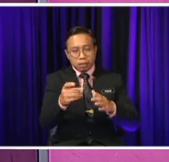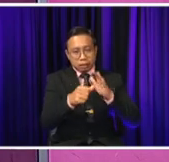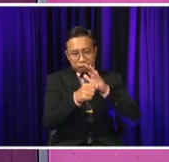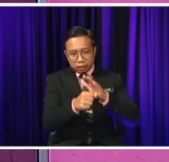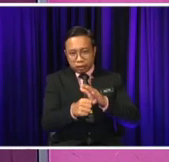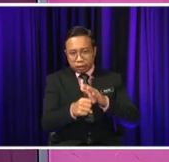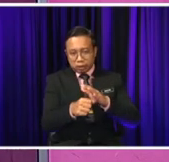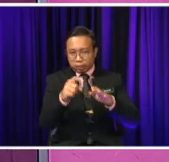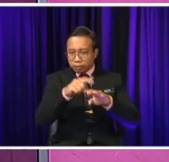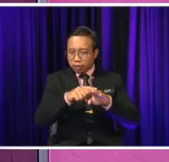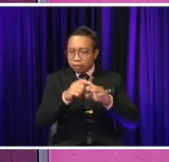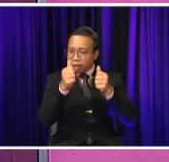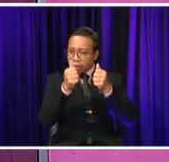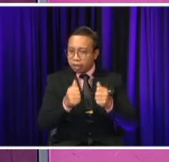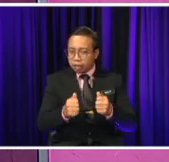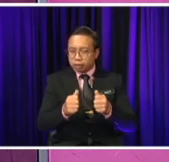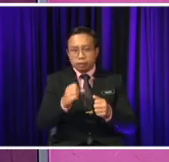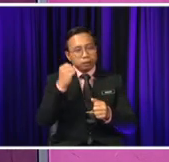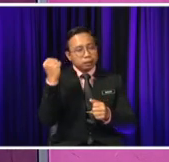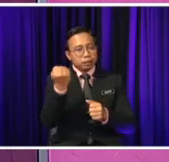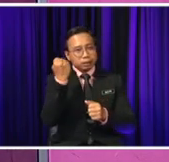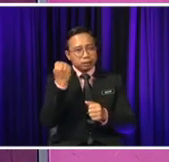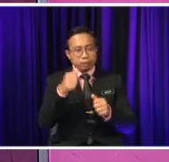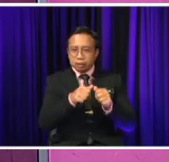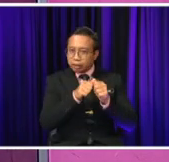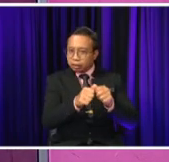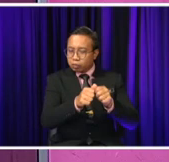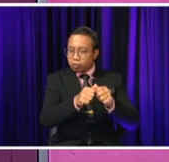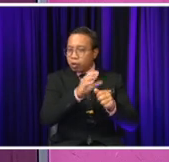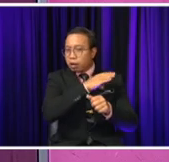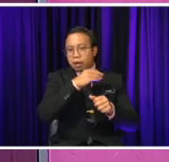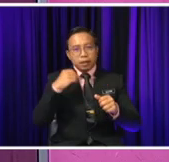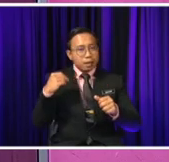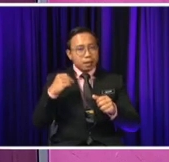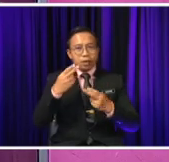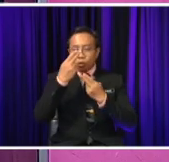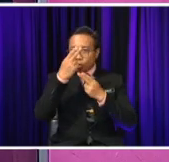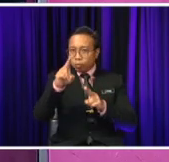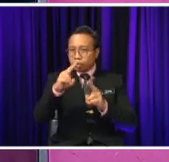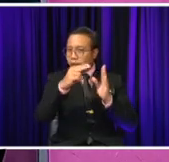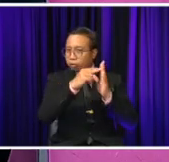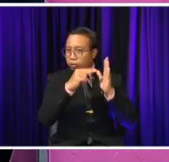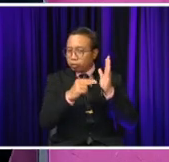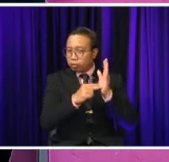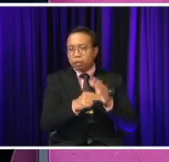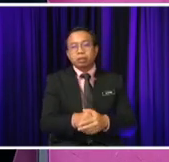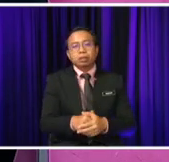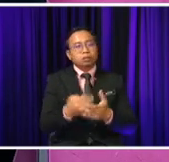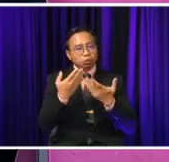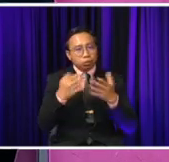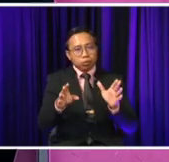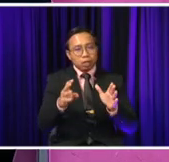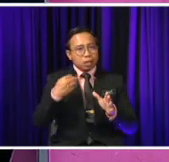jalan-jalan cari ilmu nih supaya senantiasa patuh dan menghormati undang-undang yang telah